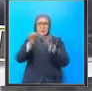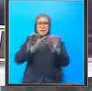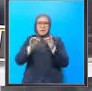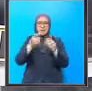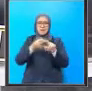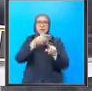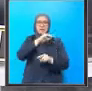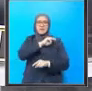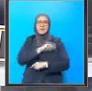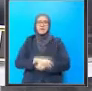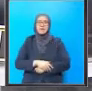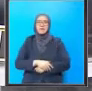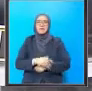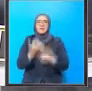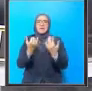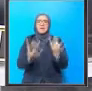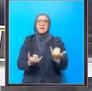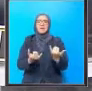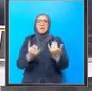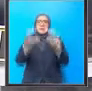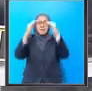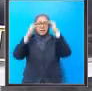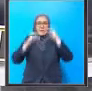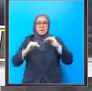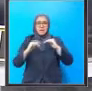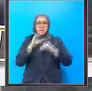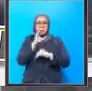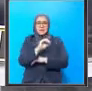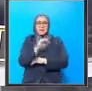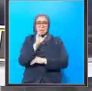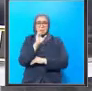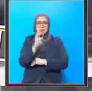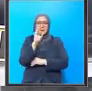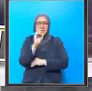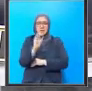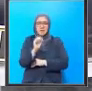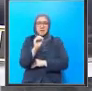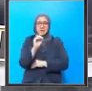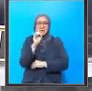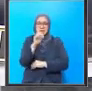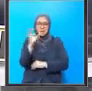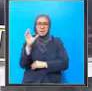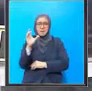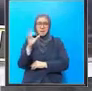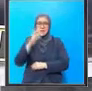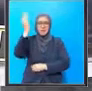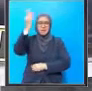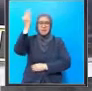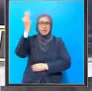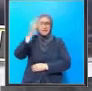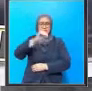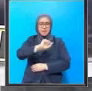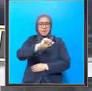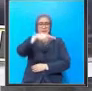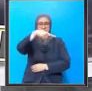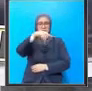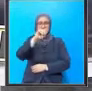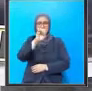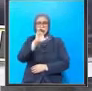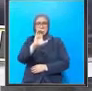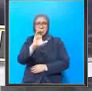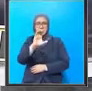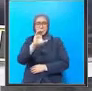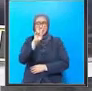Sekarang di bawah putiran 060100 persidangan APEC 2020, minta Menteri ya menyatakan